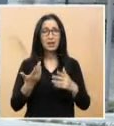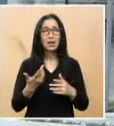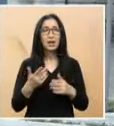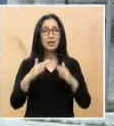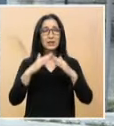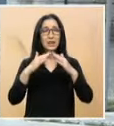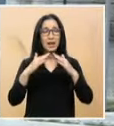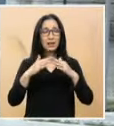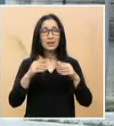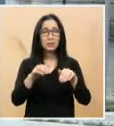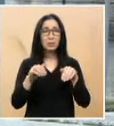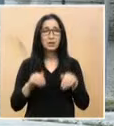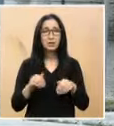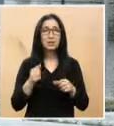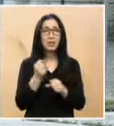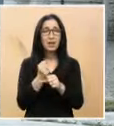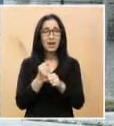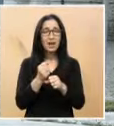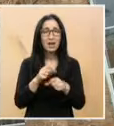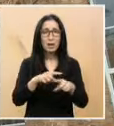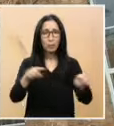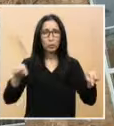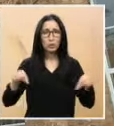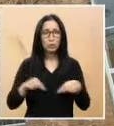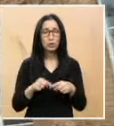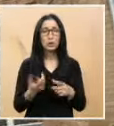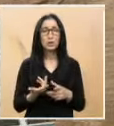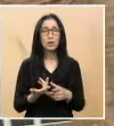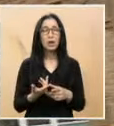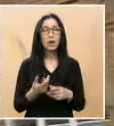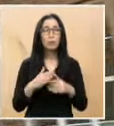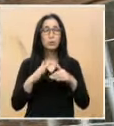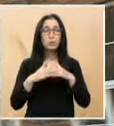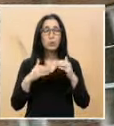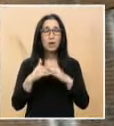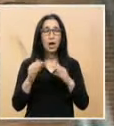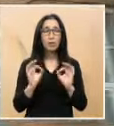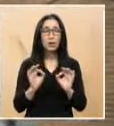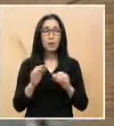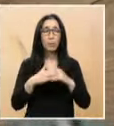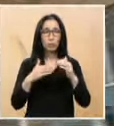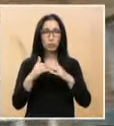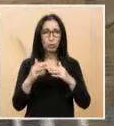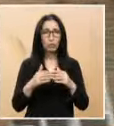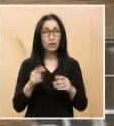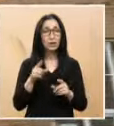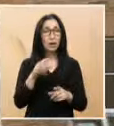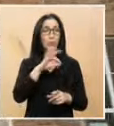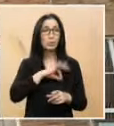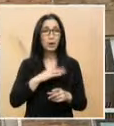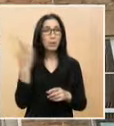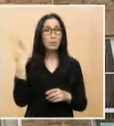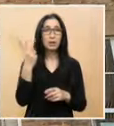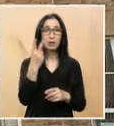корпус, а сградата с присъствие на работилници и теоретични кабинети по специална подготовка. Там успяхме